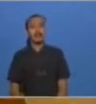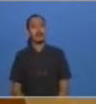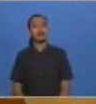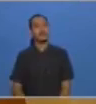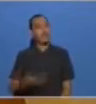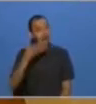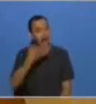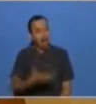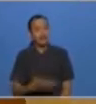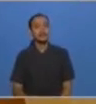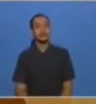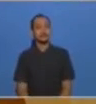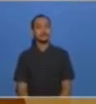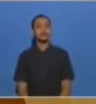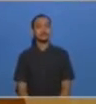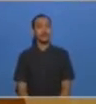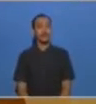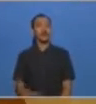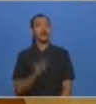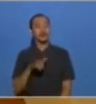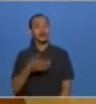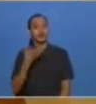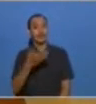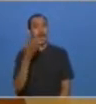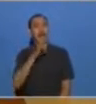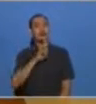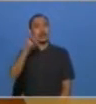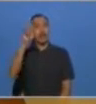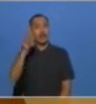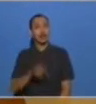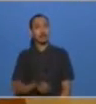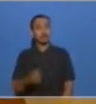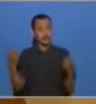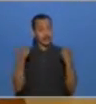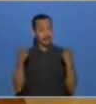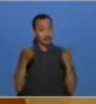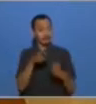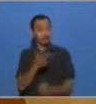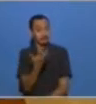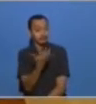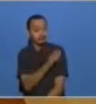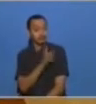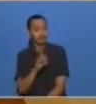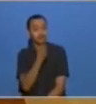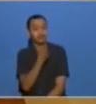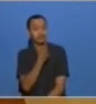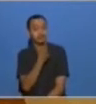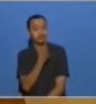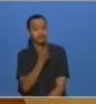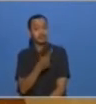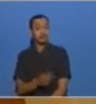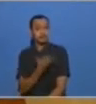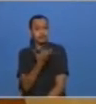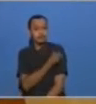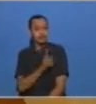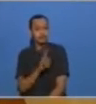Ngatiman tadi Sleman. Oh, matur nuwun. Alhamdulillah sehat ya Pak. Dosis pertama Sepertinya Bapak tadi sehat, sudah ya. nanyakan dosis